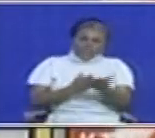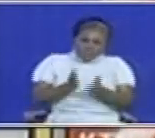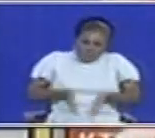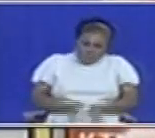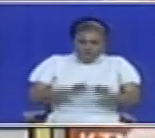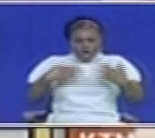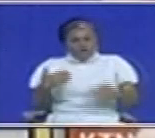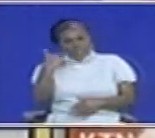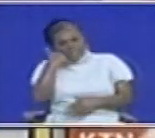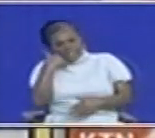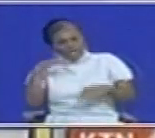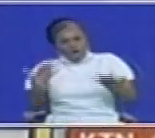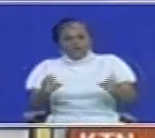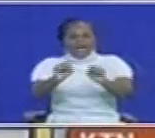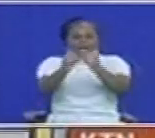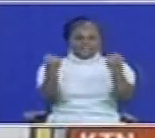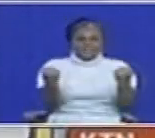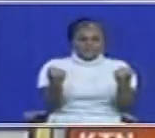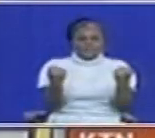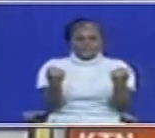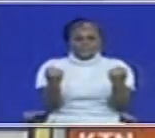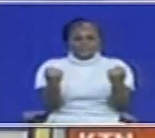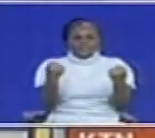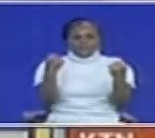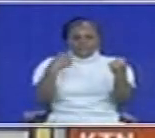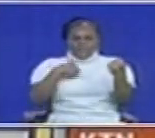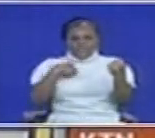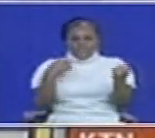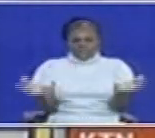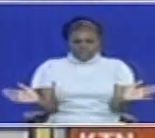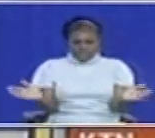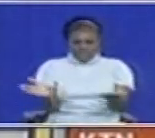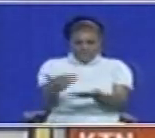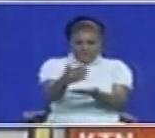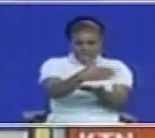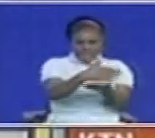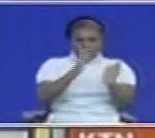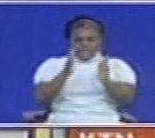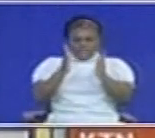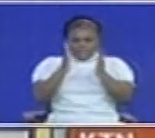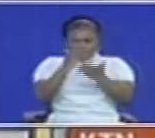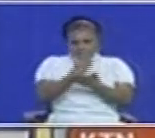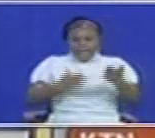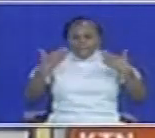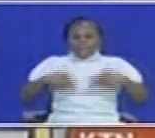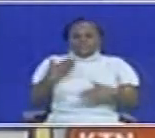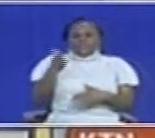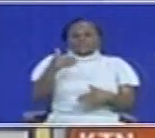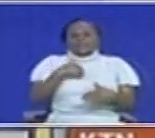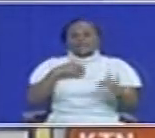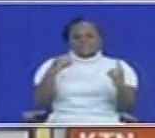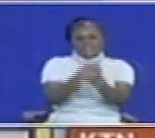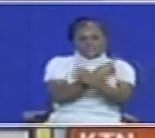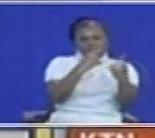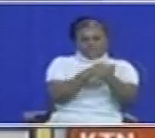kuwa mgonjwa au kupitia ajali. I gathered some of the people around who were disabled,